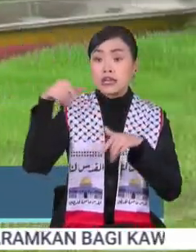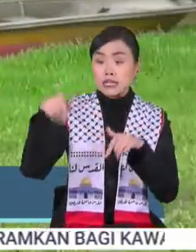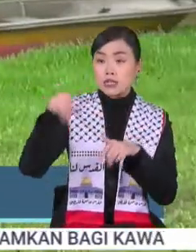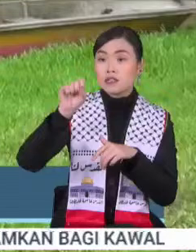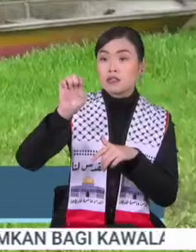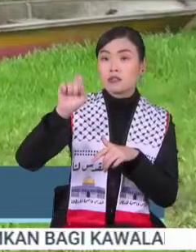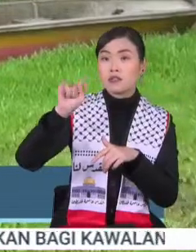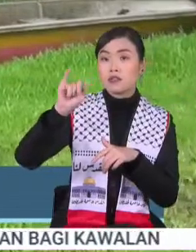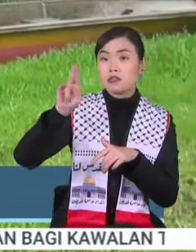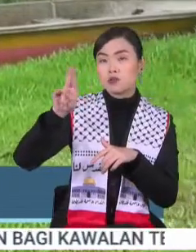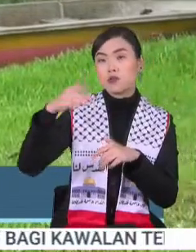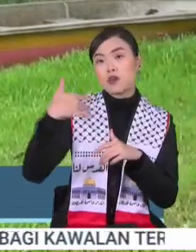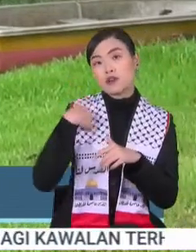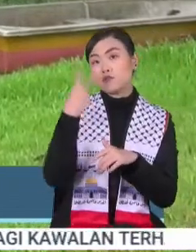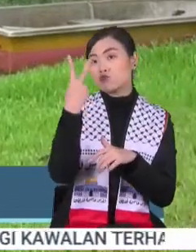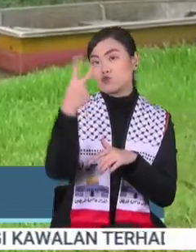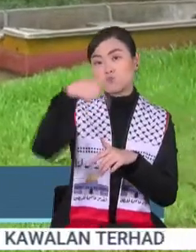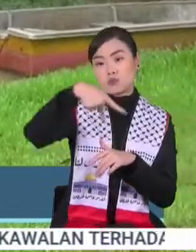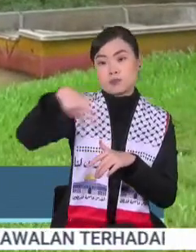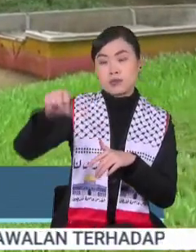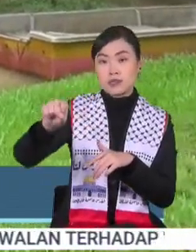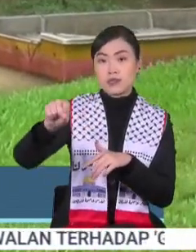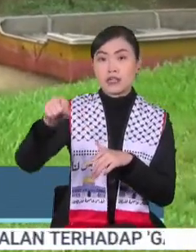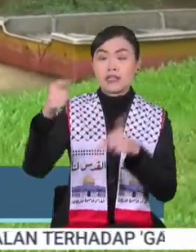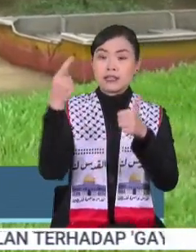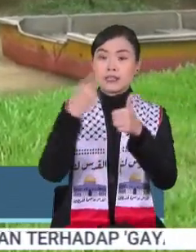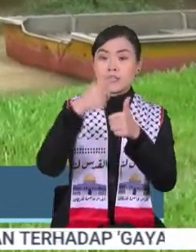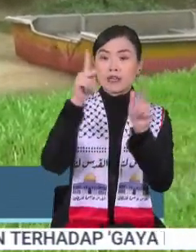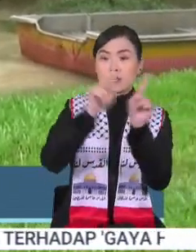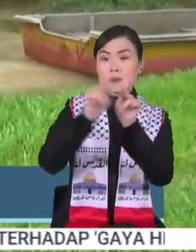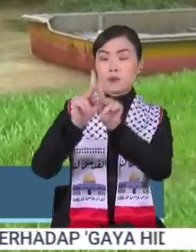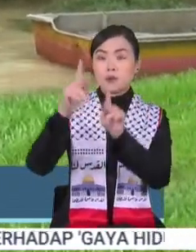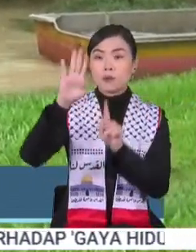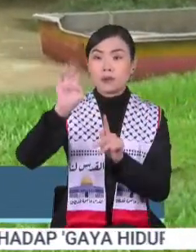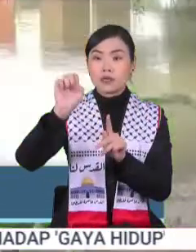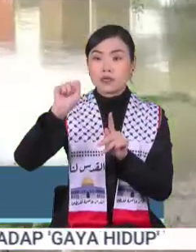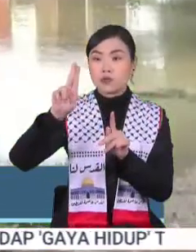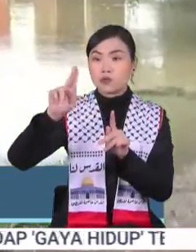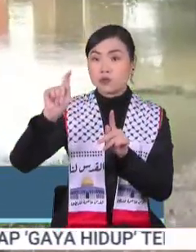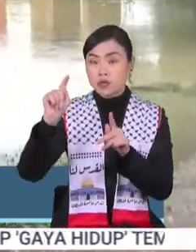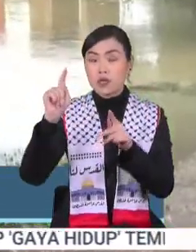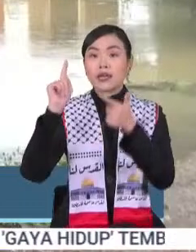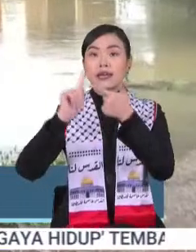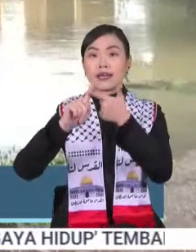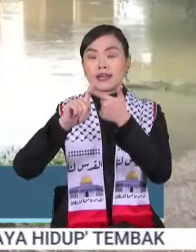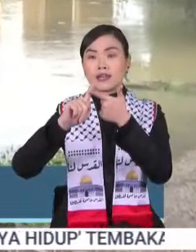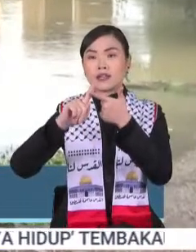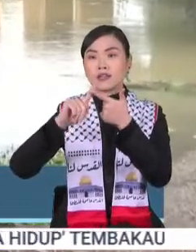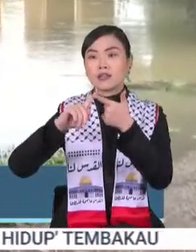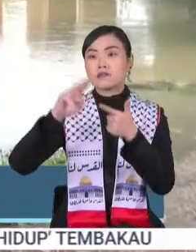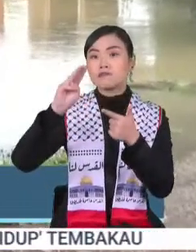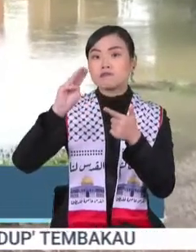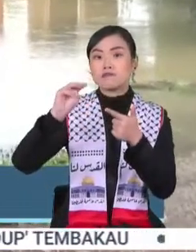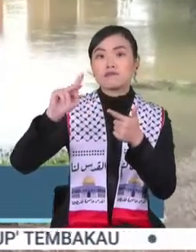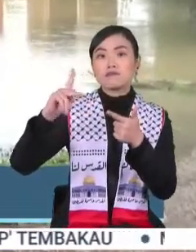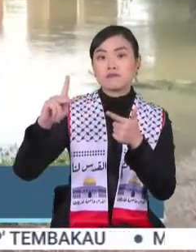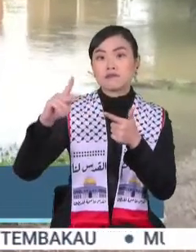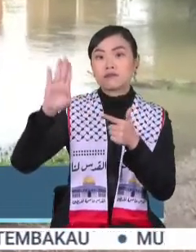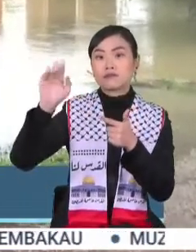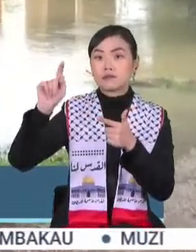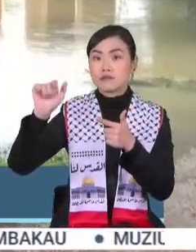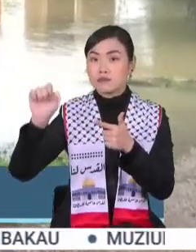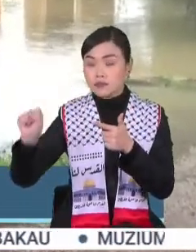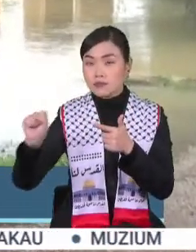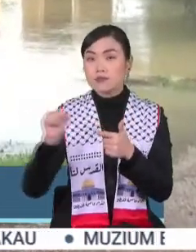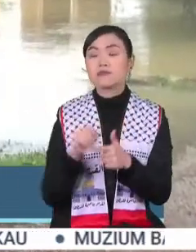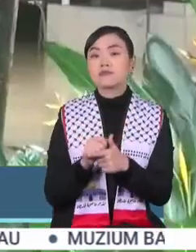sebenarnya hanya terdapat dua PPS yang dibuka iaitu di PPS Kampung besut dan juga PPS Surau Mak Bakas dan tinjauan kami